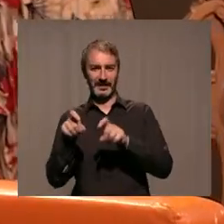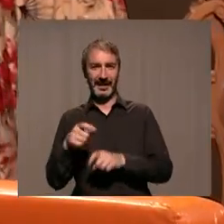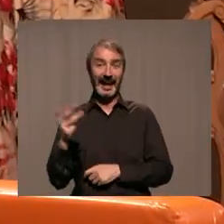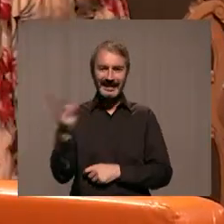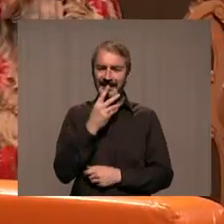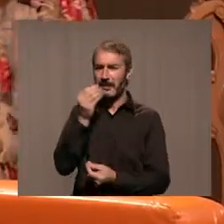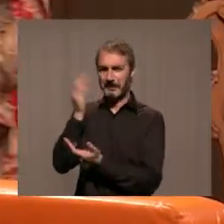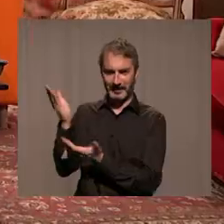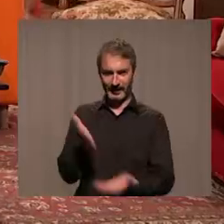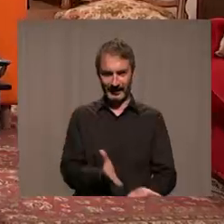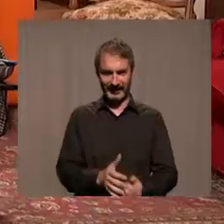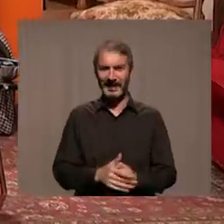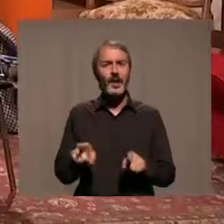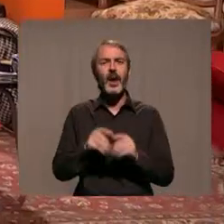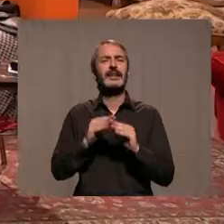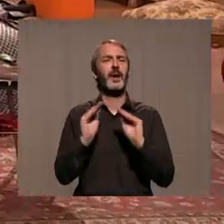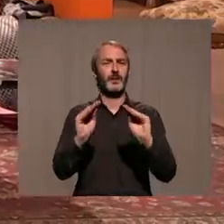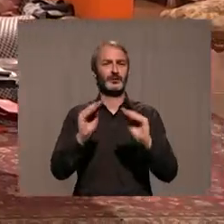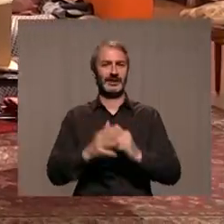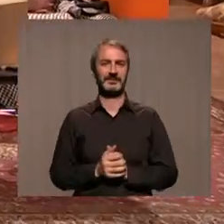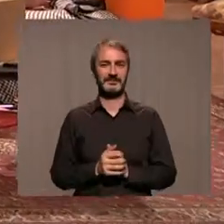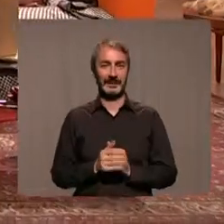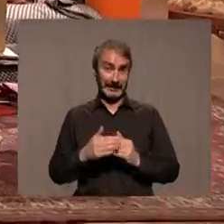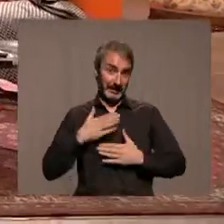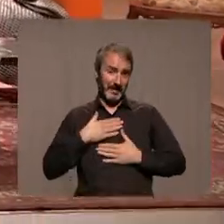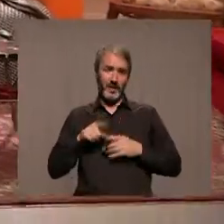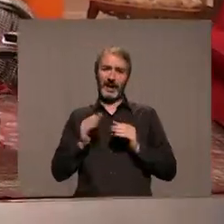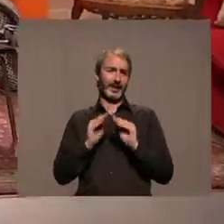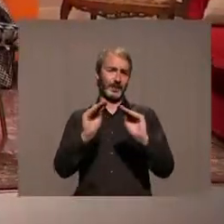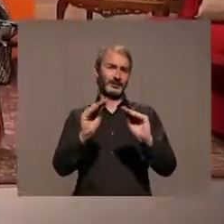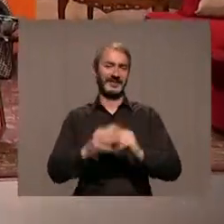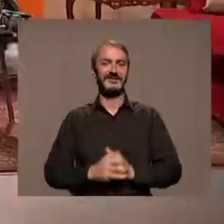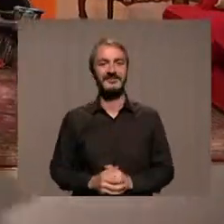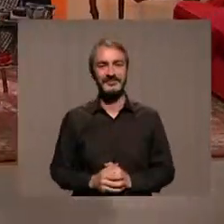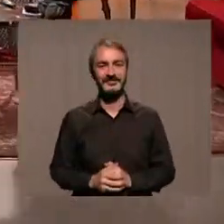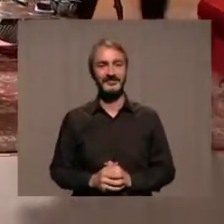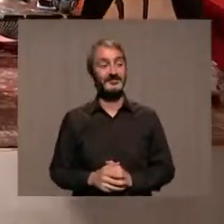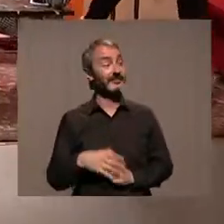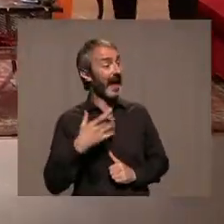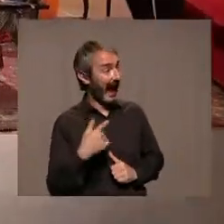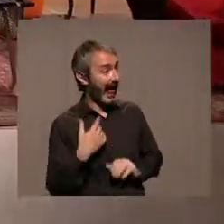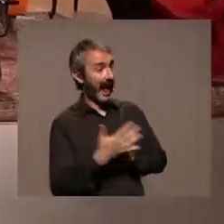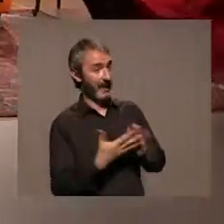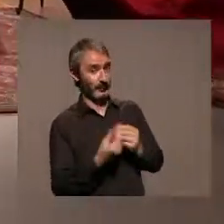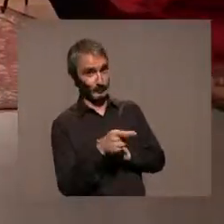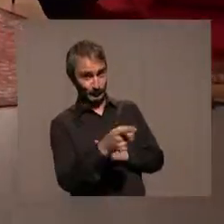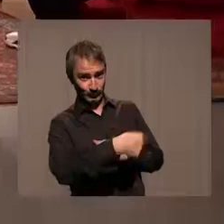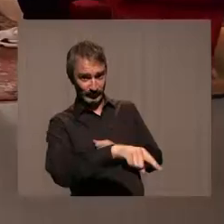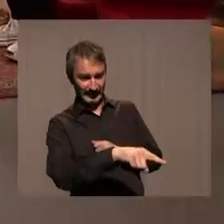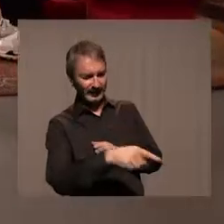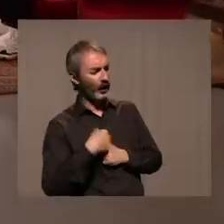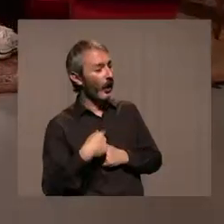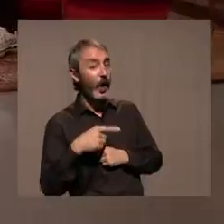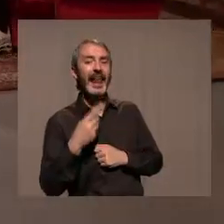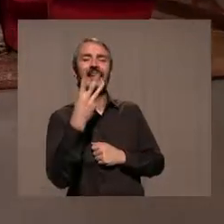Benvingudíssim. Si us plau, poseu-vos còmodes, com si fos casa vostra. És casa meva, però com si fos casa vostra. Ara xerrarem una miqueta amb vosaltres, no? Bé, tenim